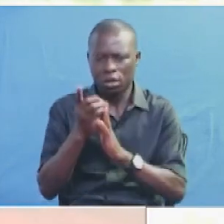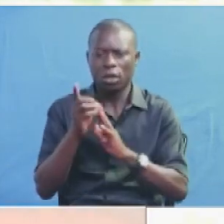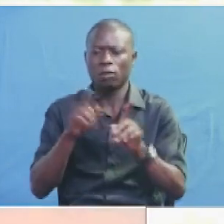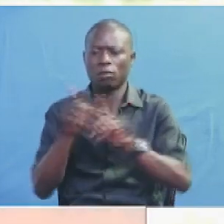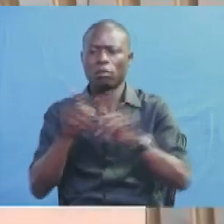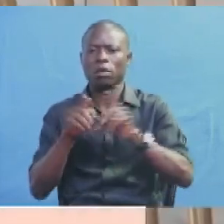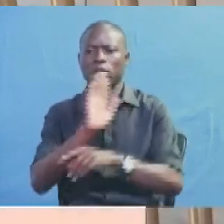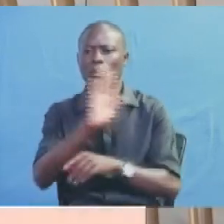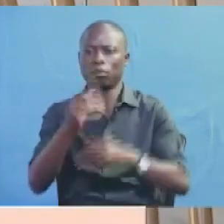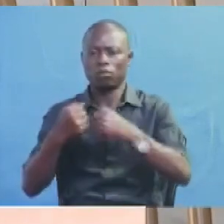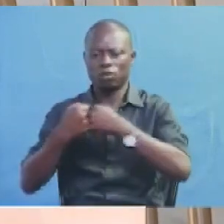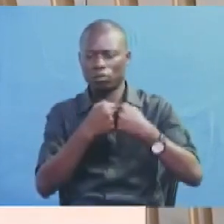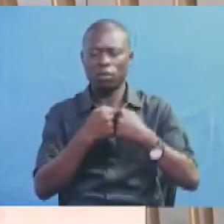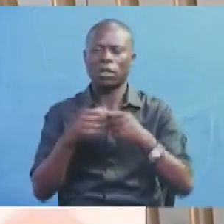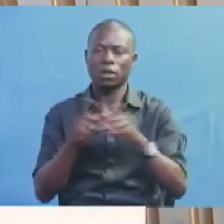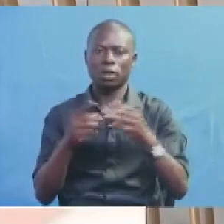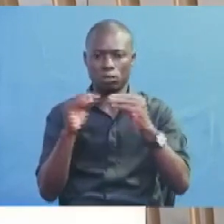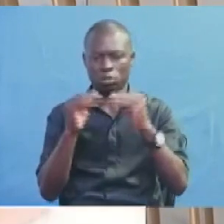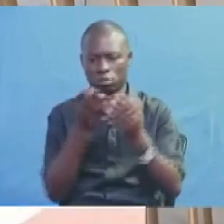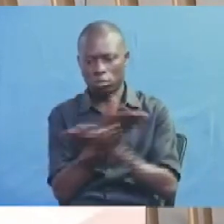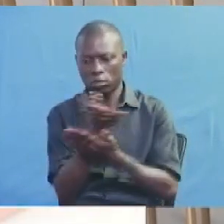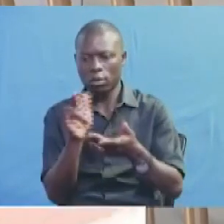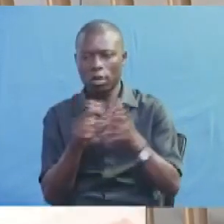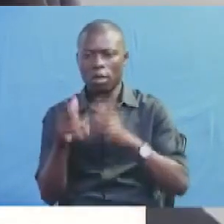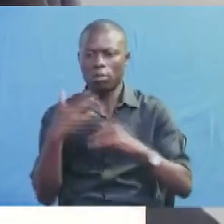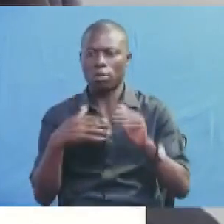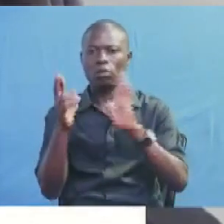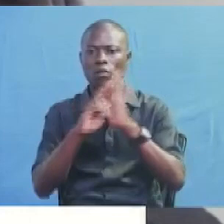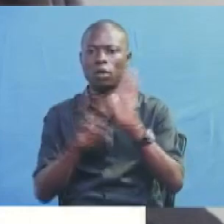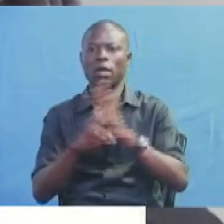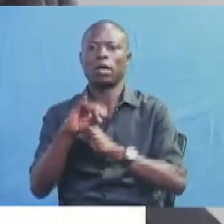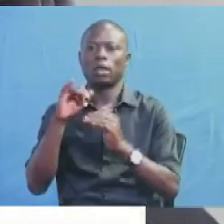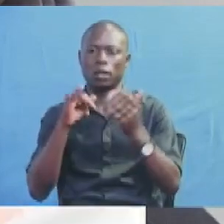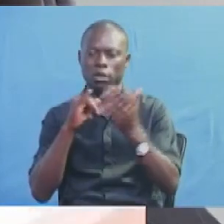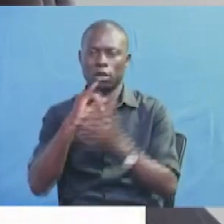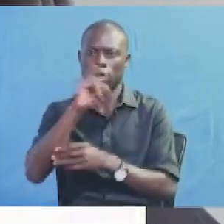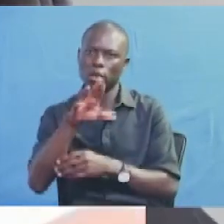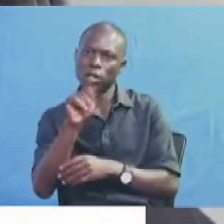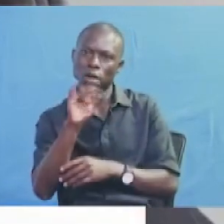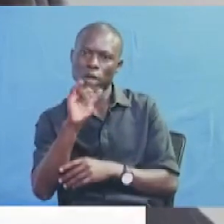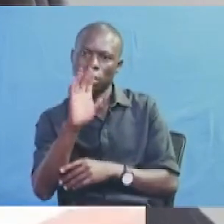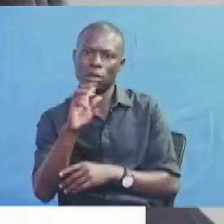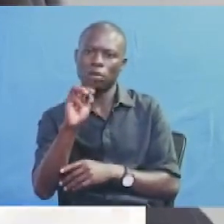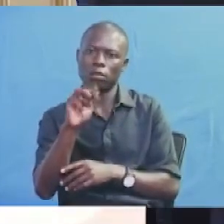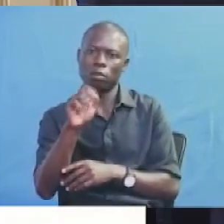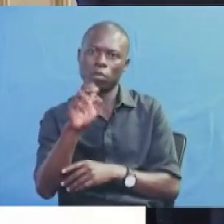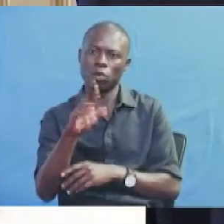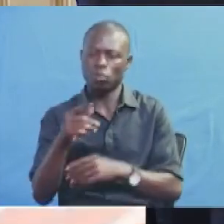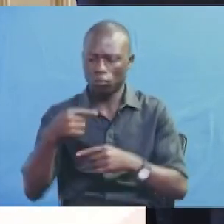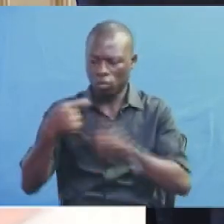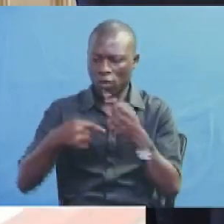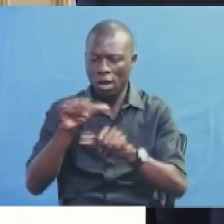yake. Wakati wa mkutano huo, kamati hiyo akiwemo mwanasheria mkuu Justin Muturi wameelekeza juu ya hali